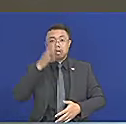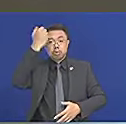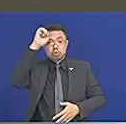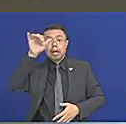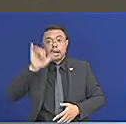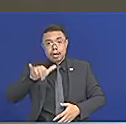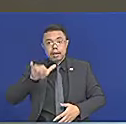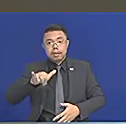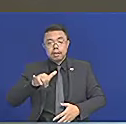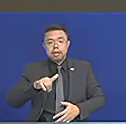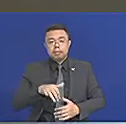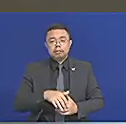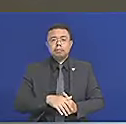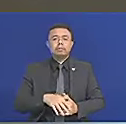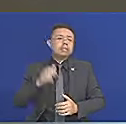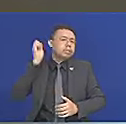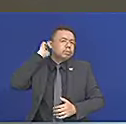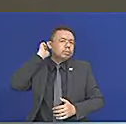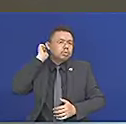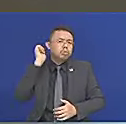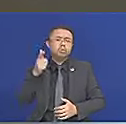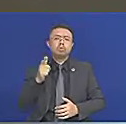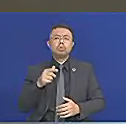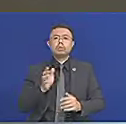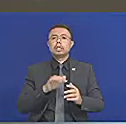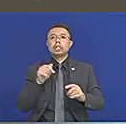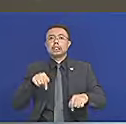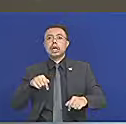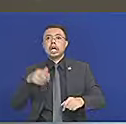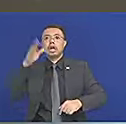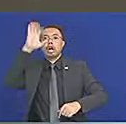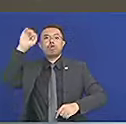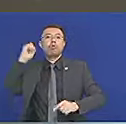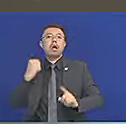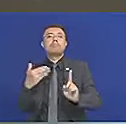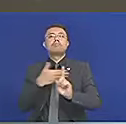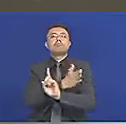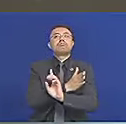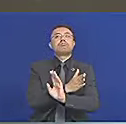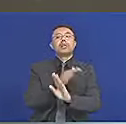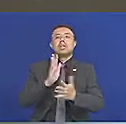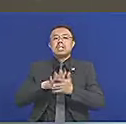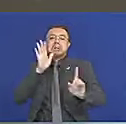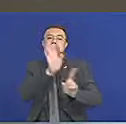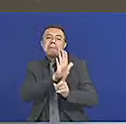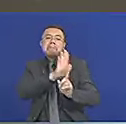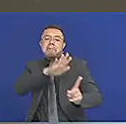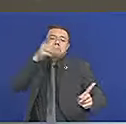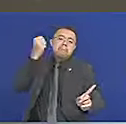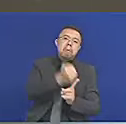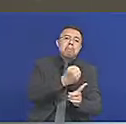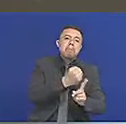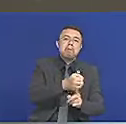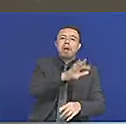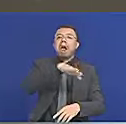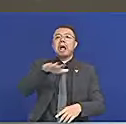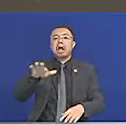susah. Ibu-ibu yang dikhianati suami, ditindas, anak-anak